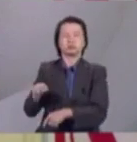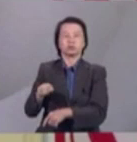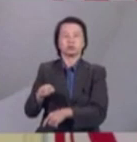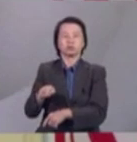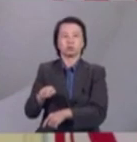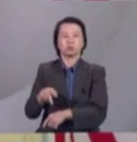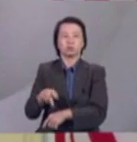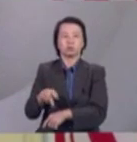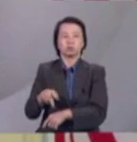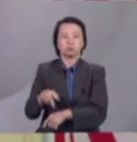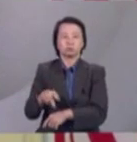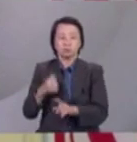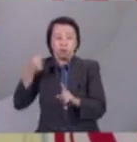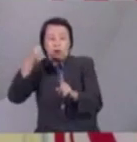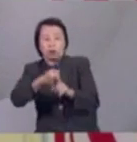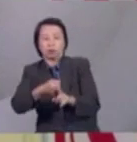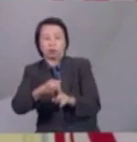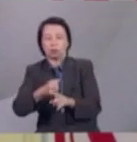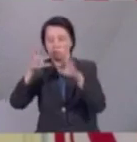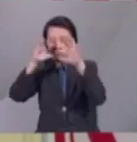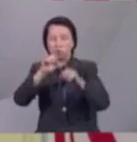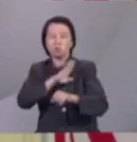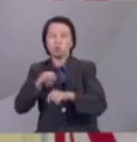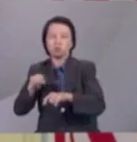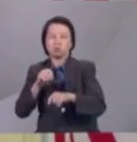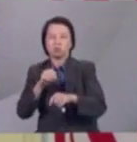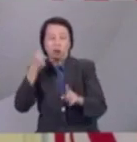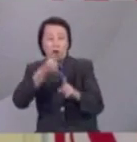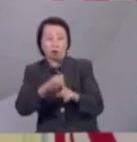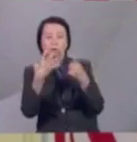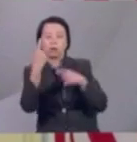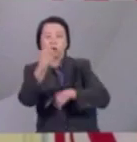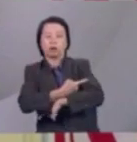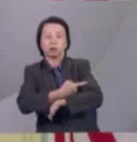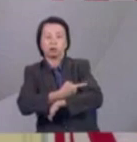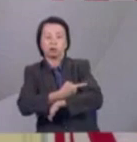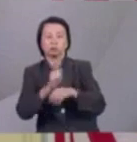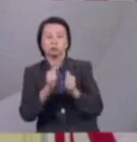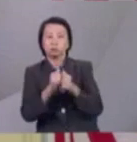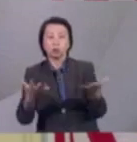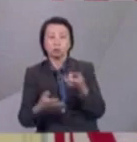yang mengarahkan 14 hari tersebut tanpa